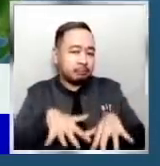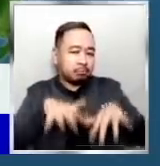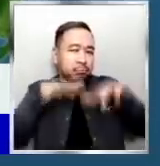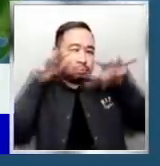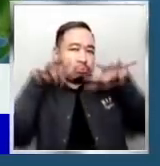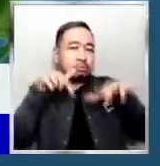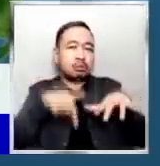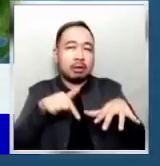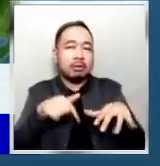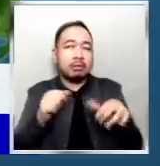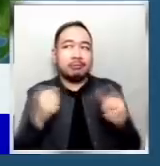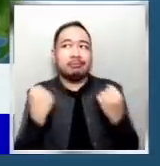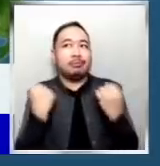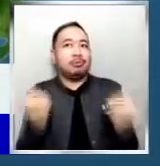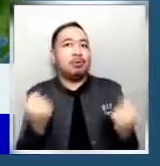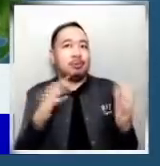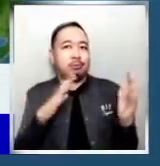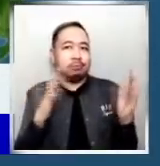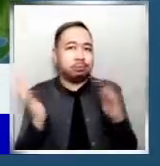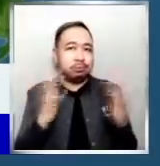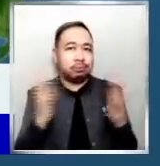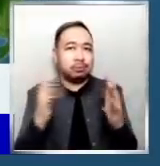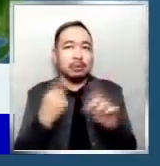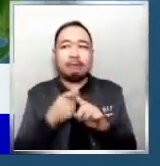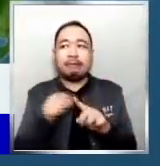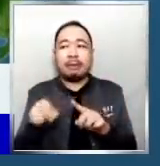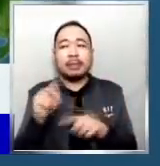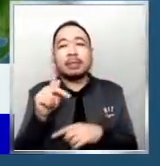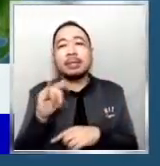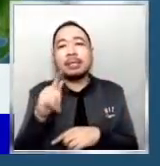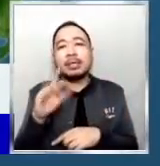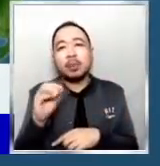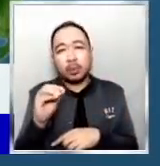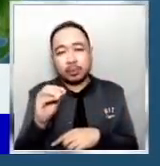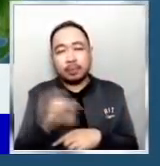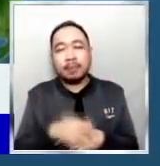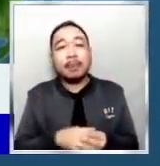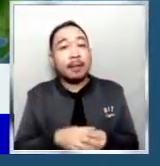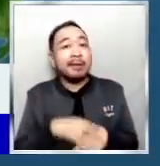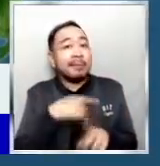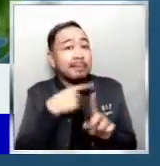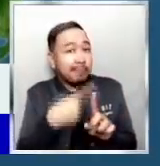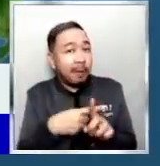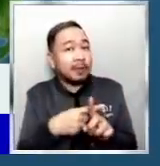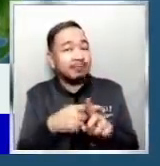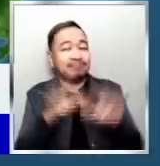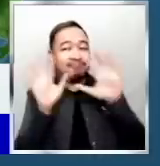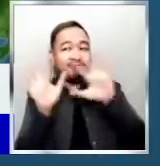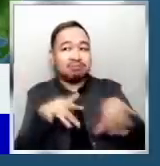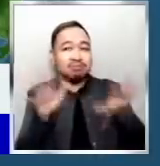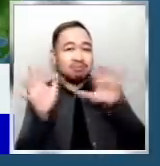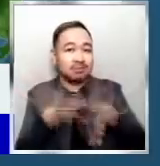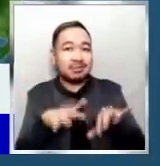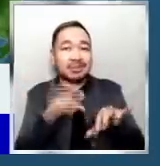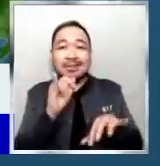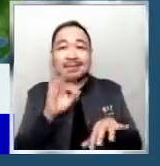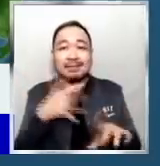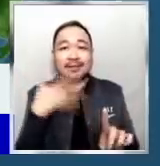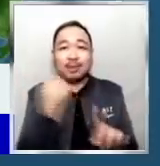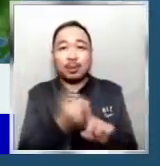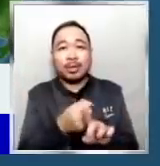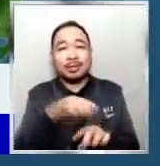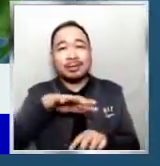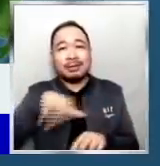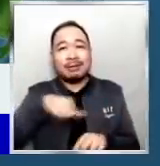malakas na hangin na dala ng bagyong si Kiko at the same time may mga pag-ulan po especially pag dumaan dyan sa may area ng Cagayan. Sir